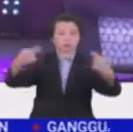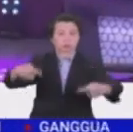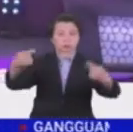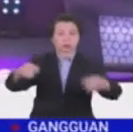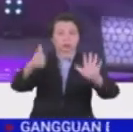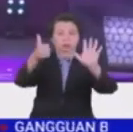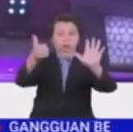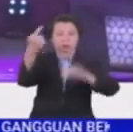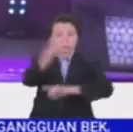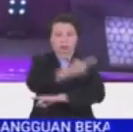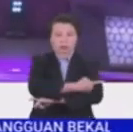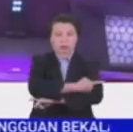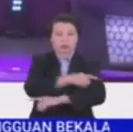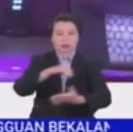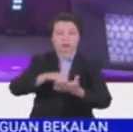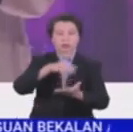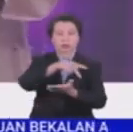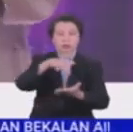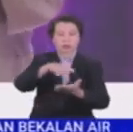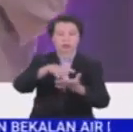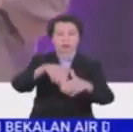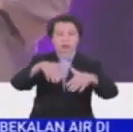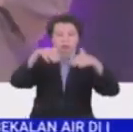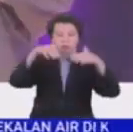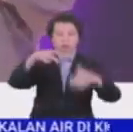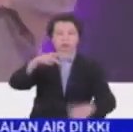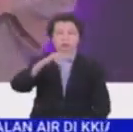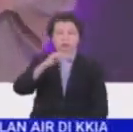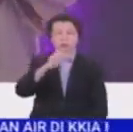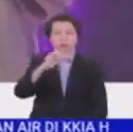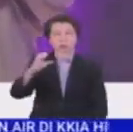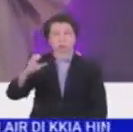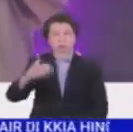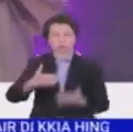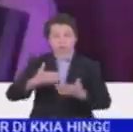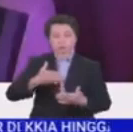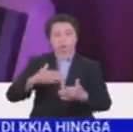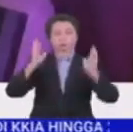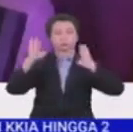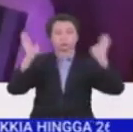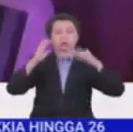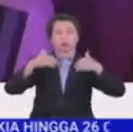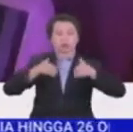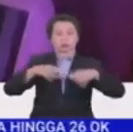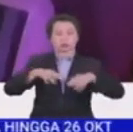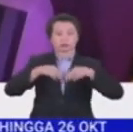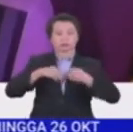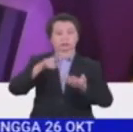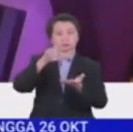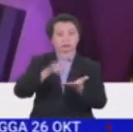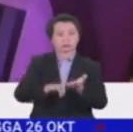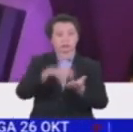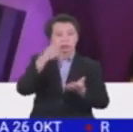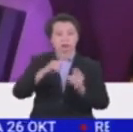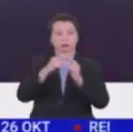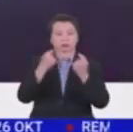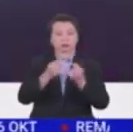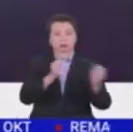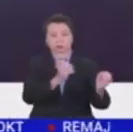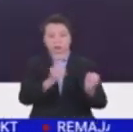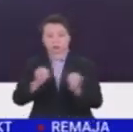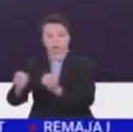Selama enam hari yang diadakan di pusat konvensyen Kuala Lumpur sebelum ini Malaysia pernah menerima pengiktirafan bagi kategori